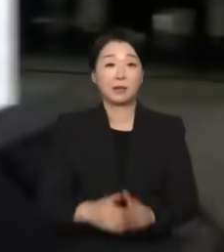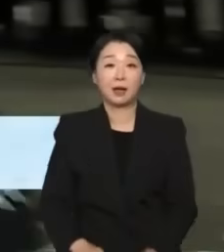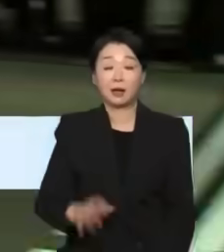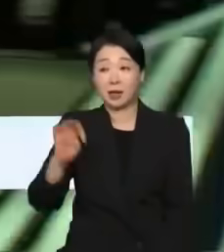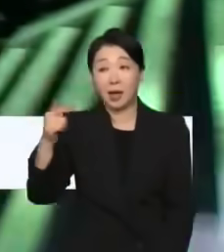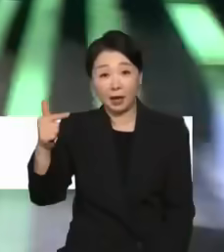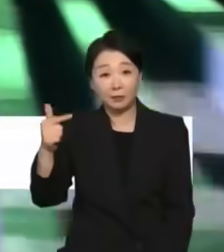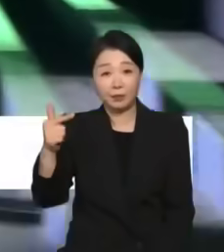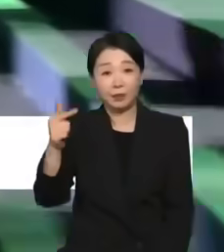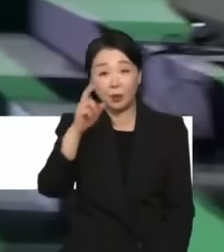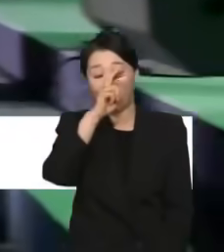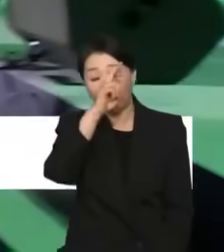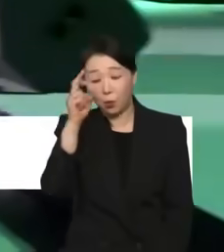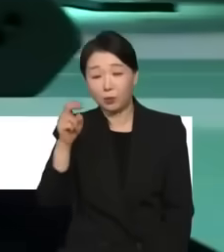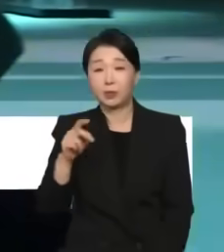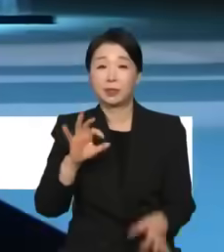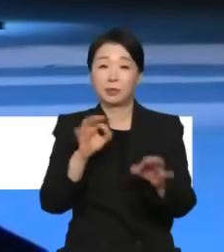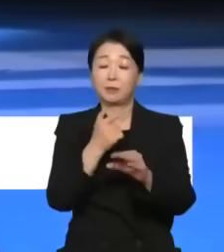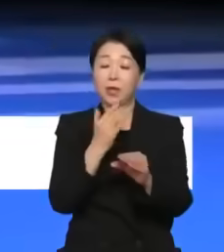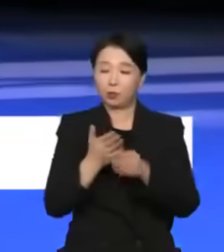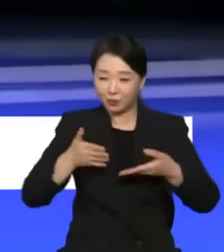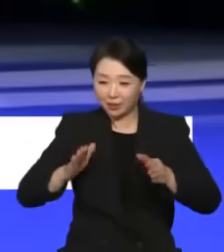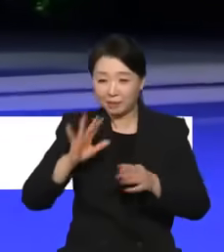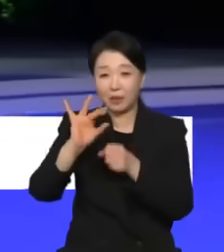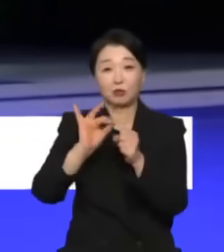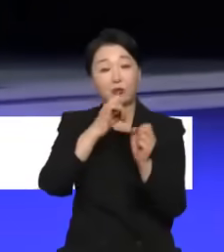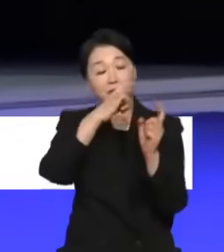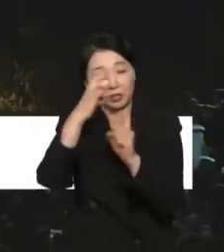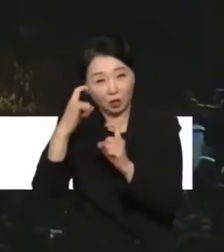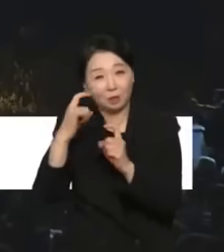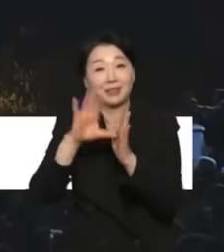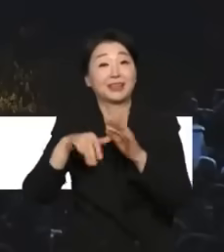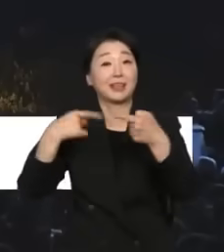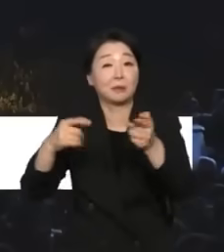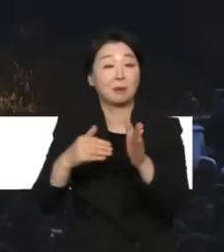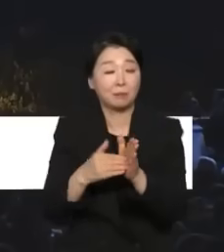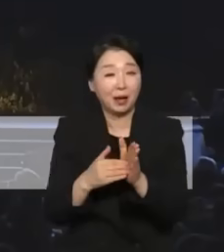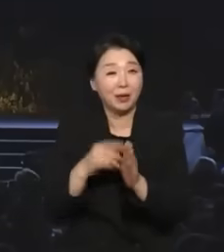오늘 오후 김대중 전 대통령 탄생 100주년 기념식에도 참석해